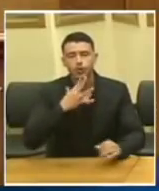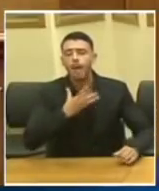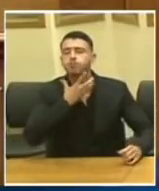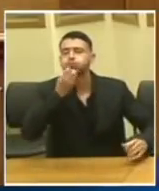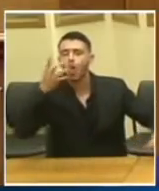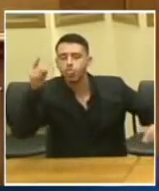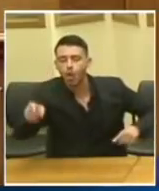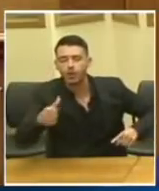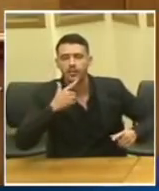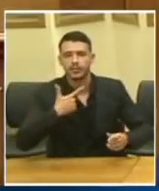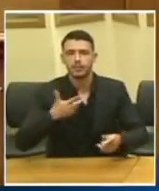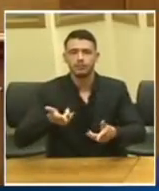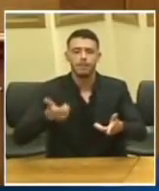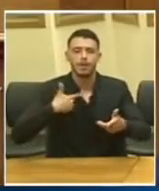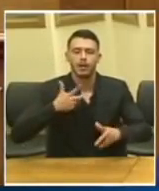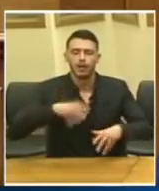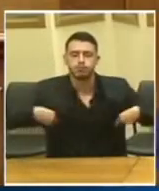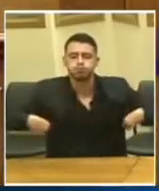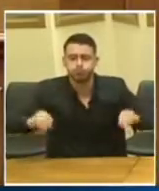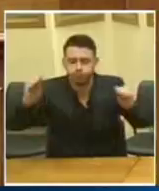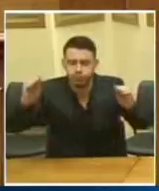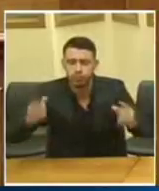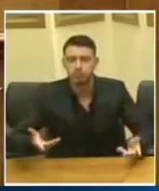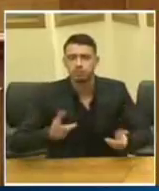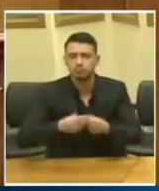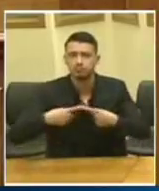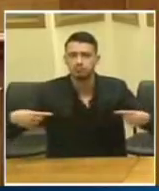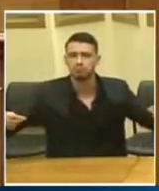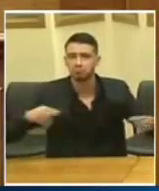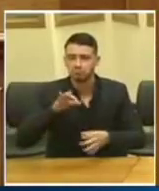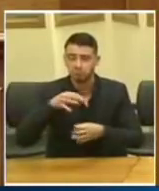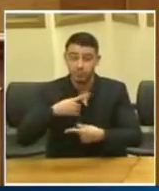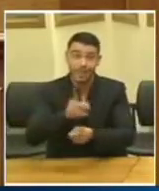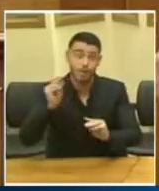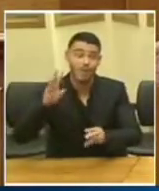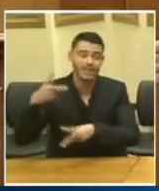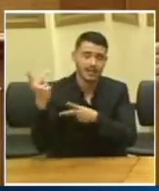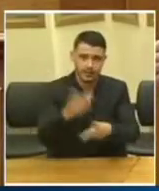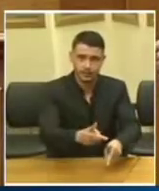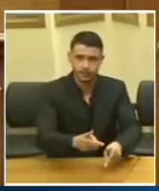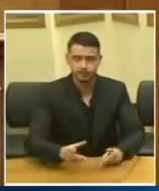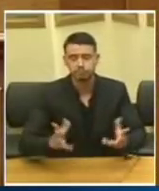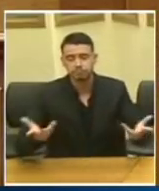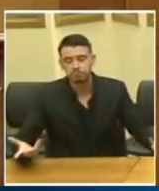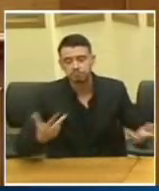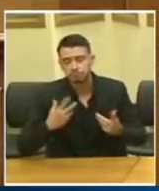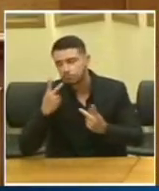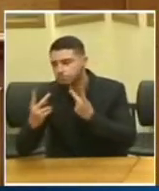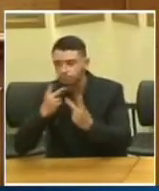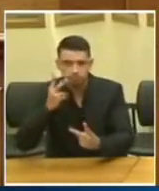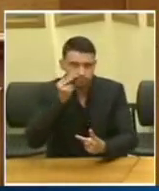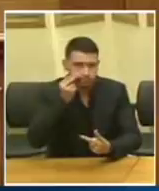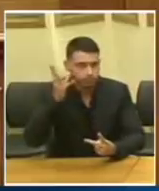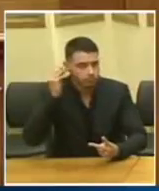για μειοδοσίες, με αποτέλεσμα, μέσα από αυτή τη συμπεριφορά,